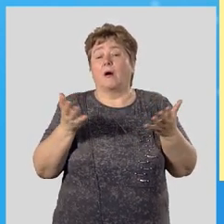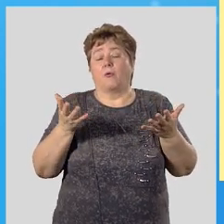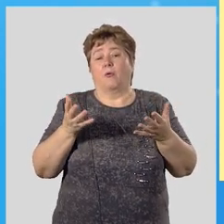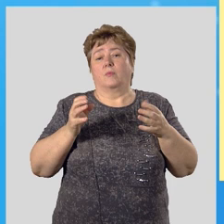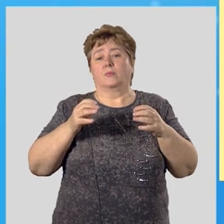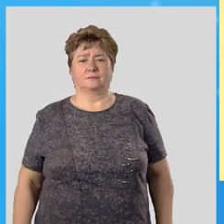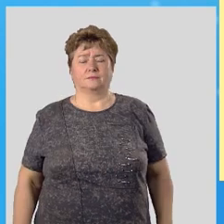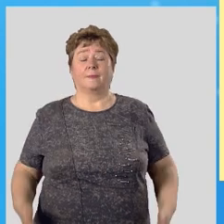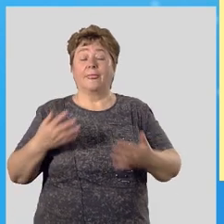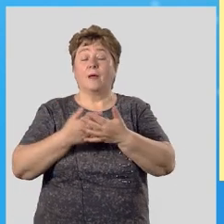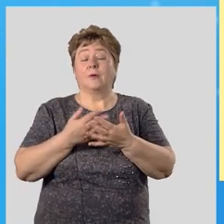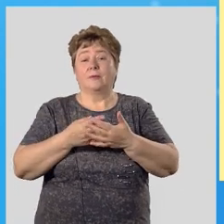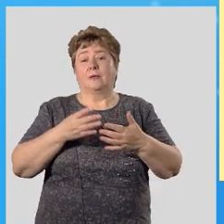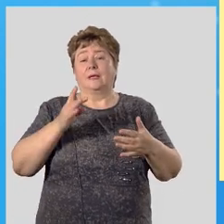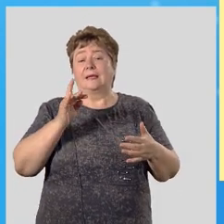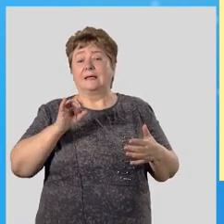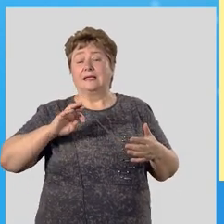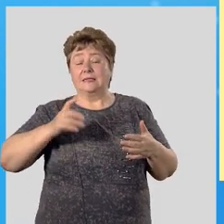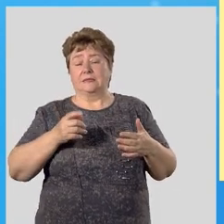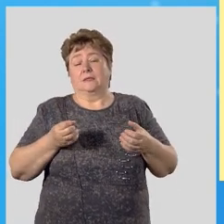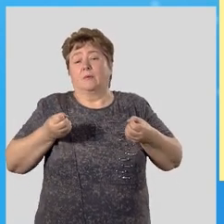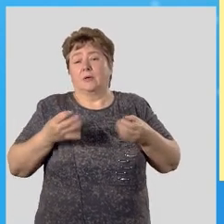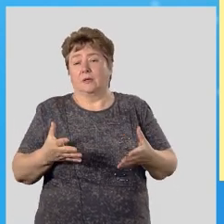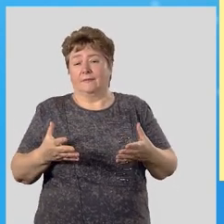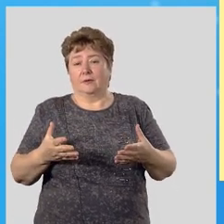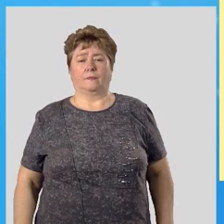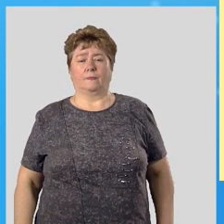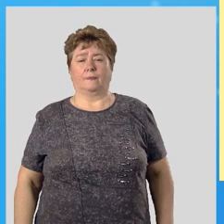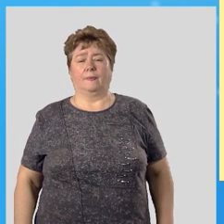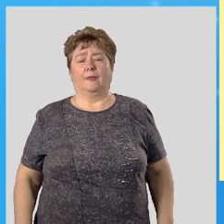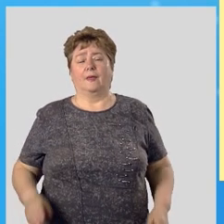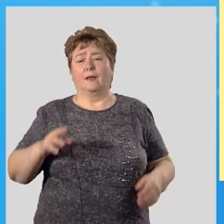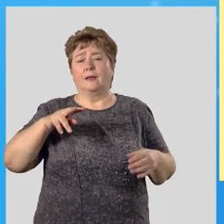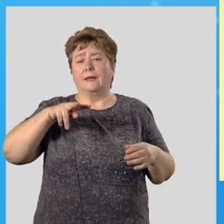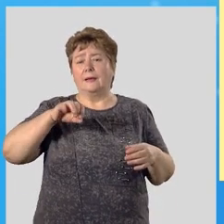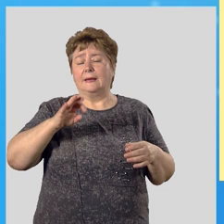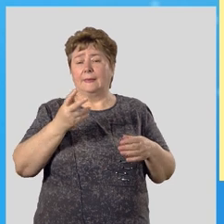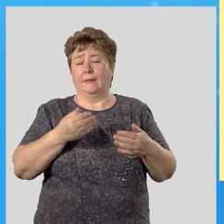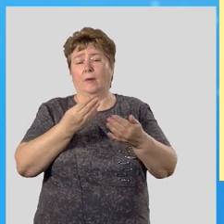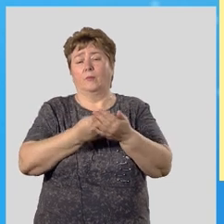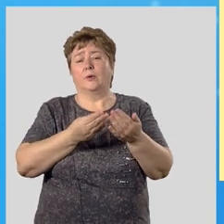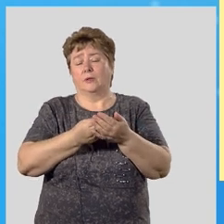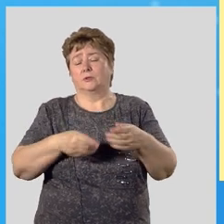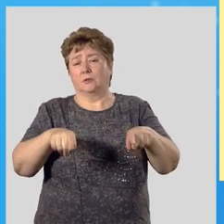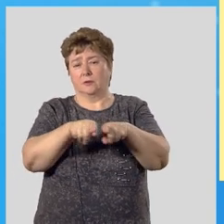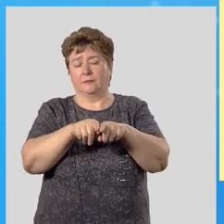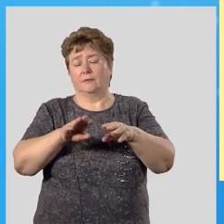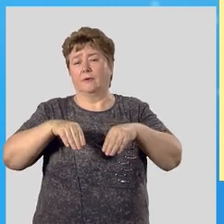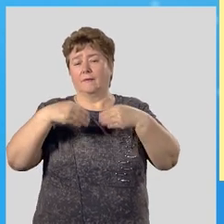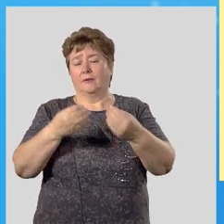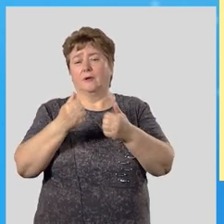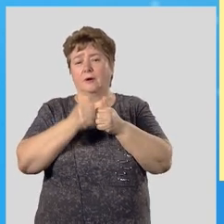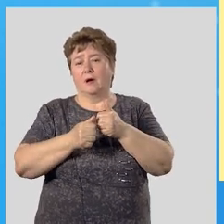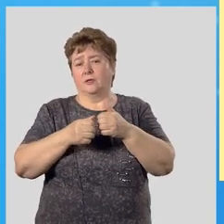животном идет речь. Например, рысь обыкновенная. Карл Линней предложил также